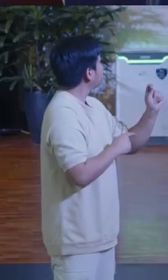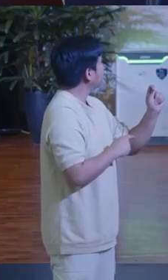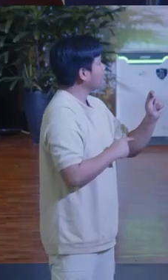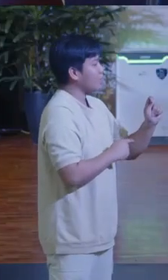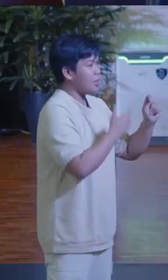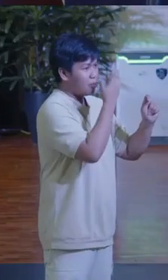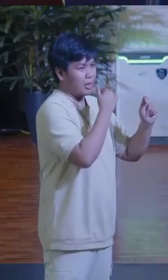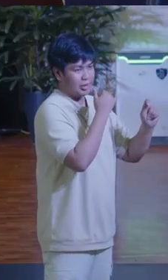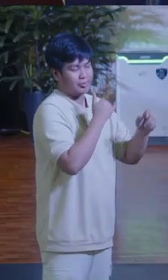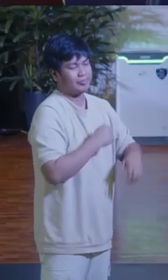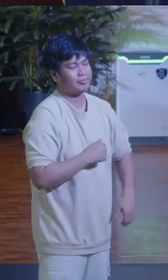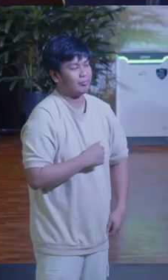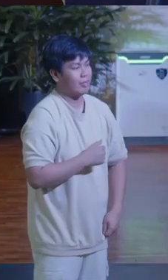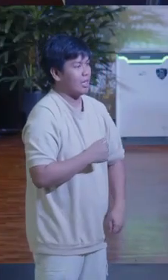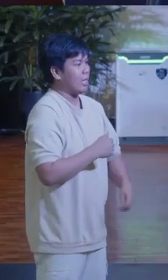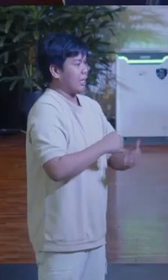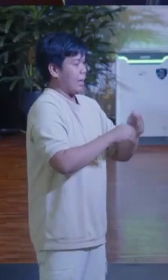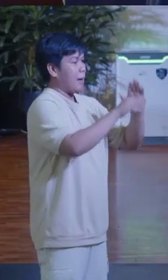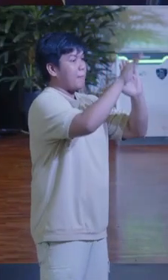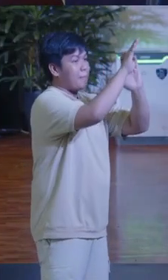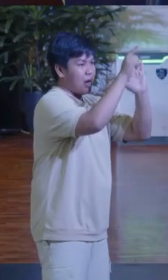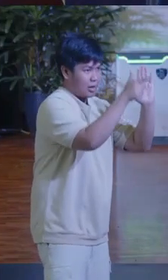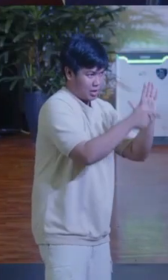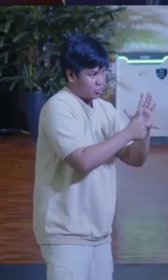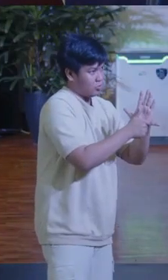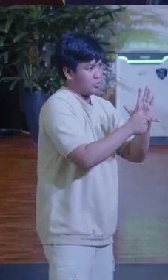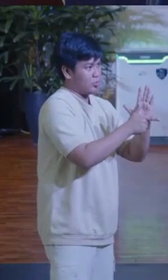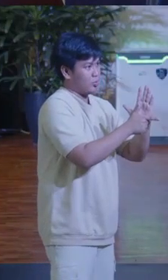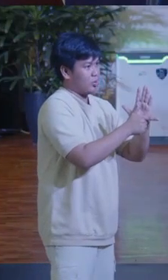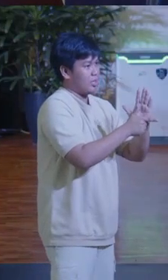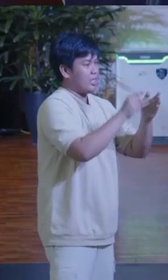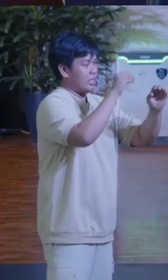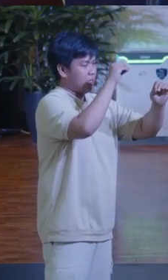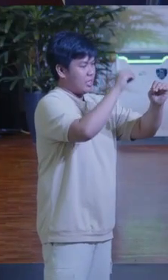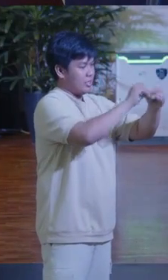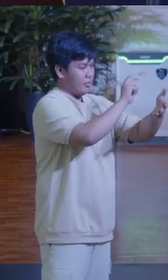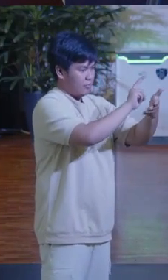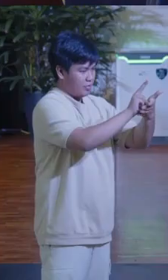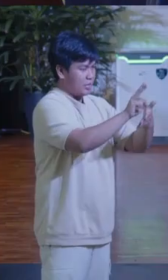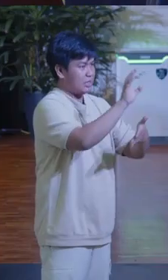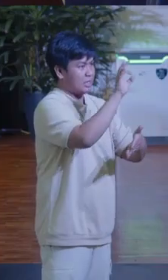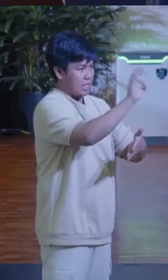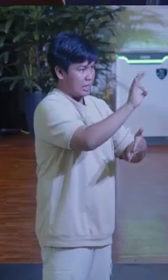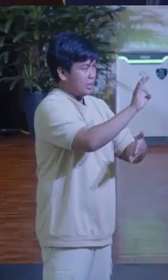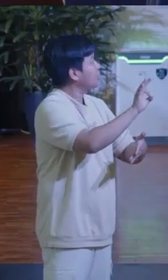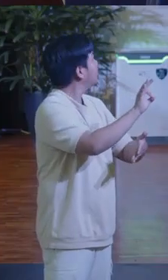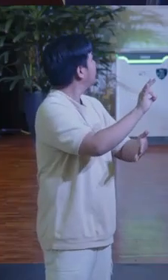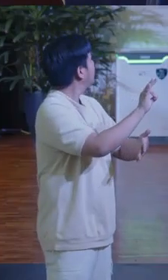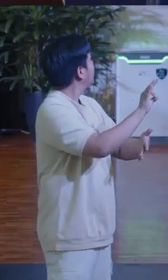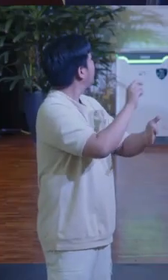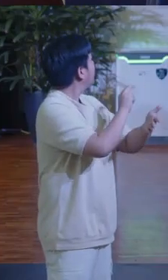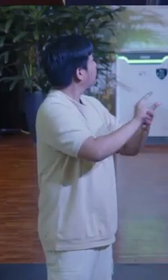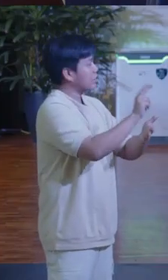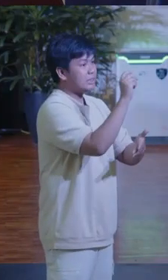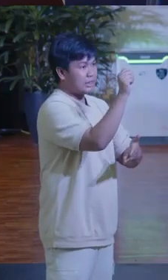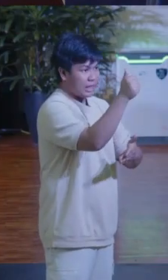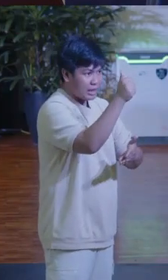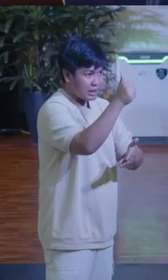Bakit may but? No? Kasi sa verse 9 and